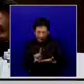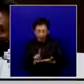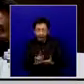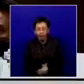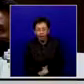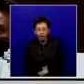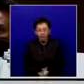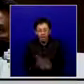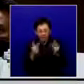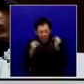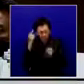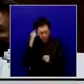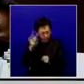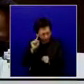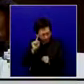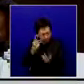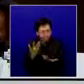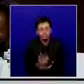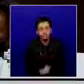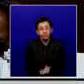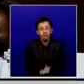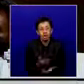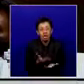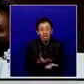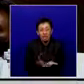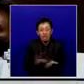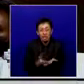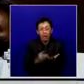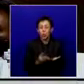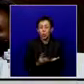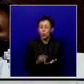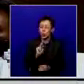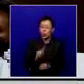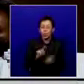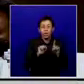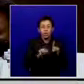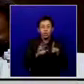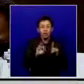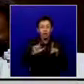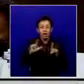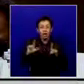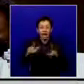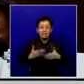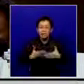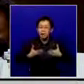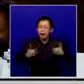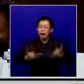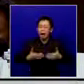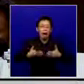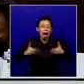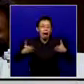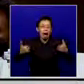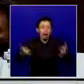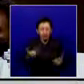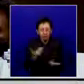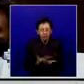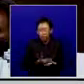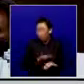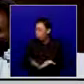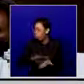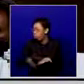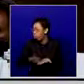ระซ่อนเล้นยังไงผลานเงิน 1.9 ล้านล้านสบายสบายนะฮะผลานยังไงก็ได้ไ